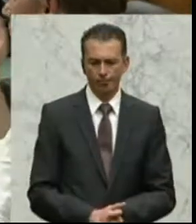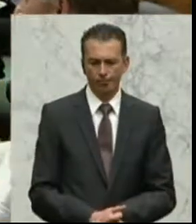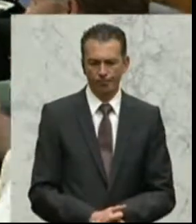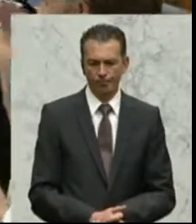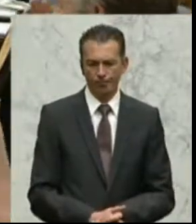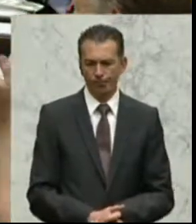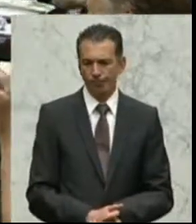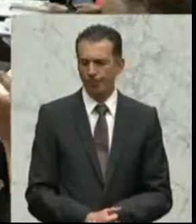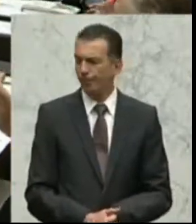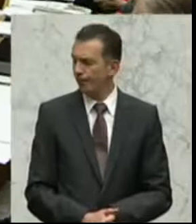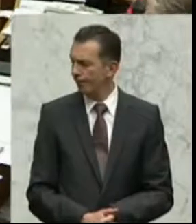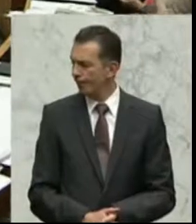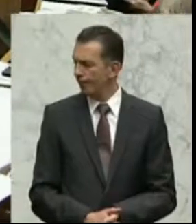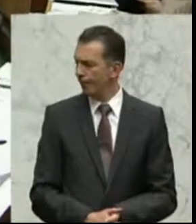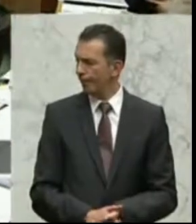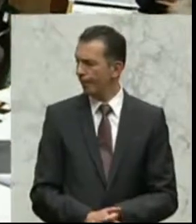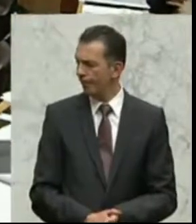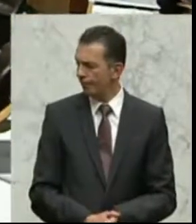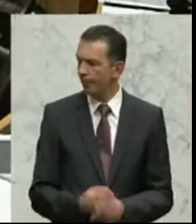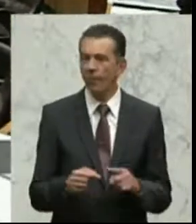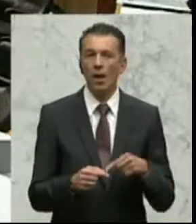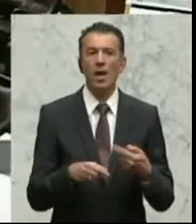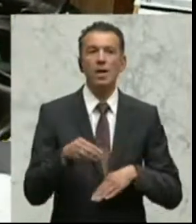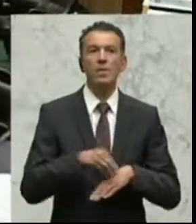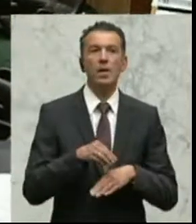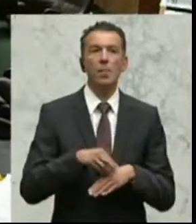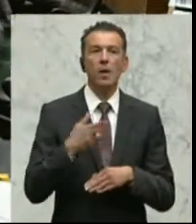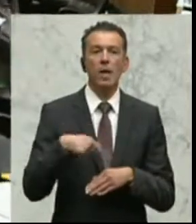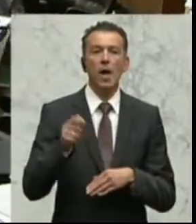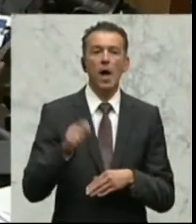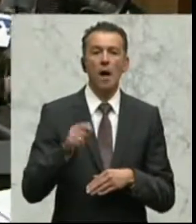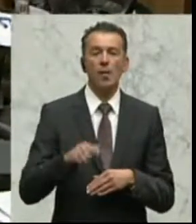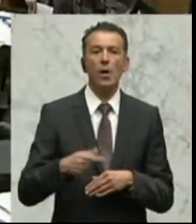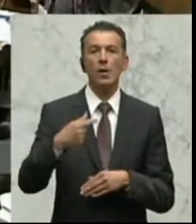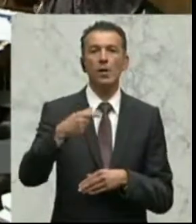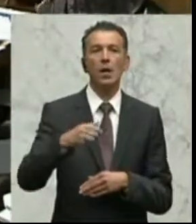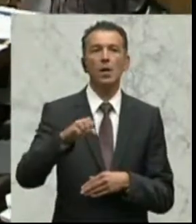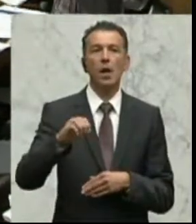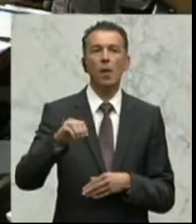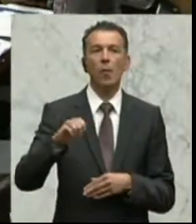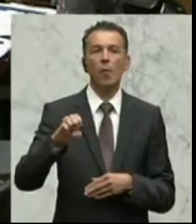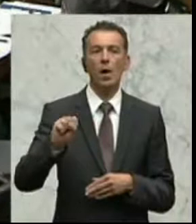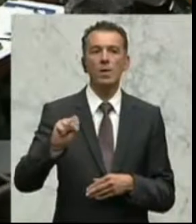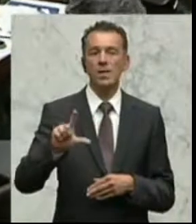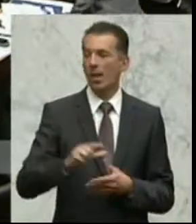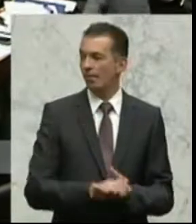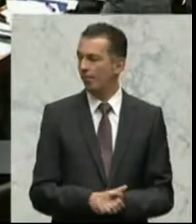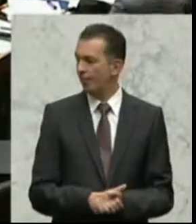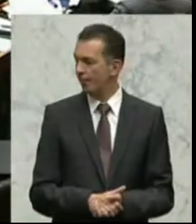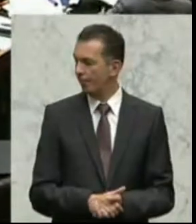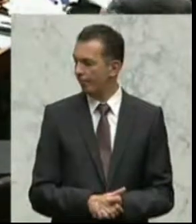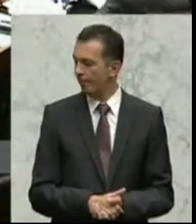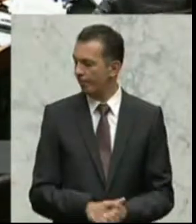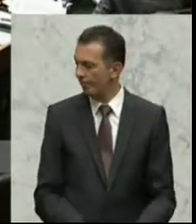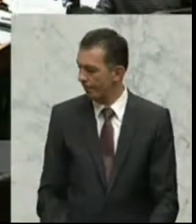Die Entlastung der Familien müsse bei der Steuerreform neben der Senkung der Lohnnebenkosten eine zentrale Rolle spielen, argumentiert Gabriele